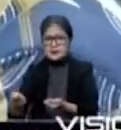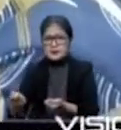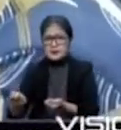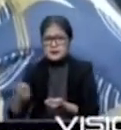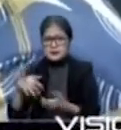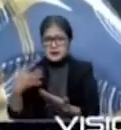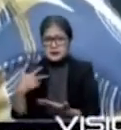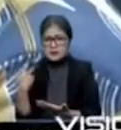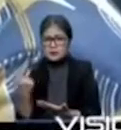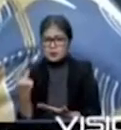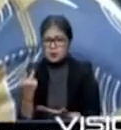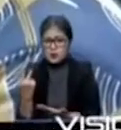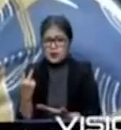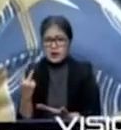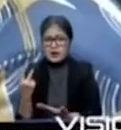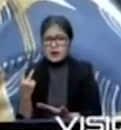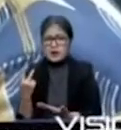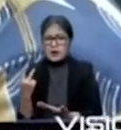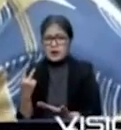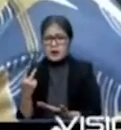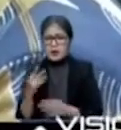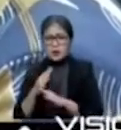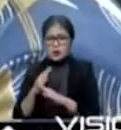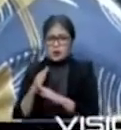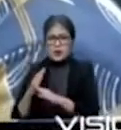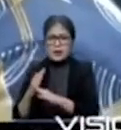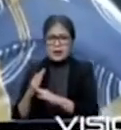kami berdua juga kemudian menolak, sementara